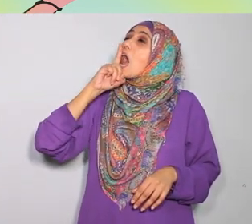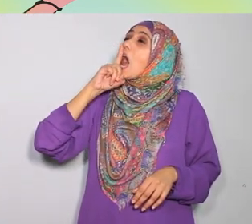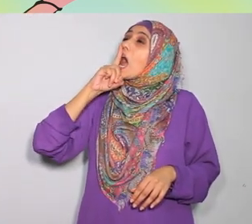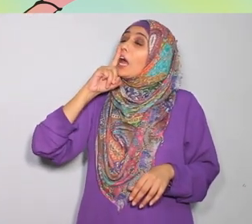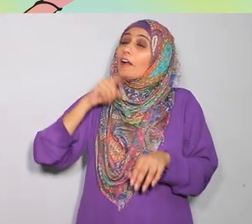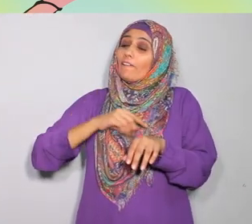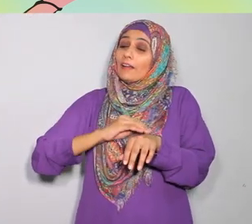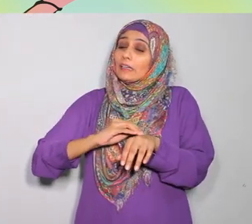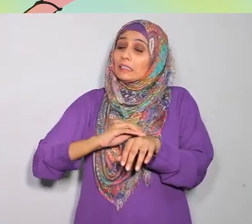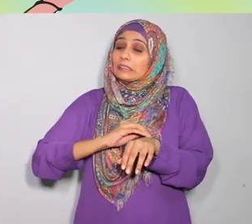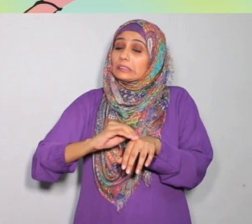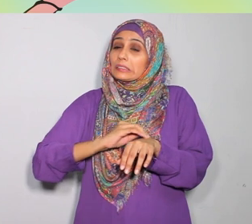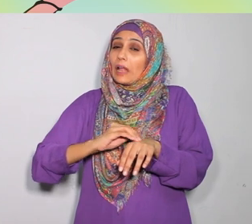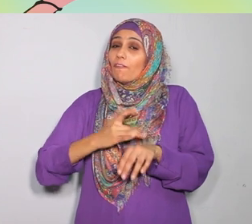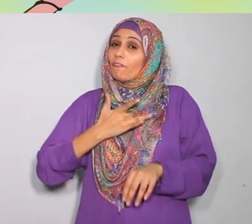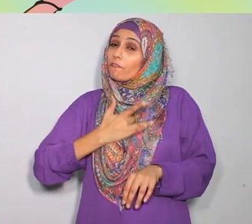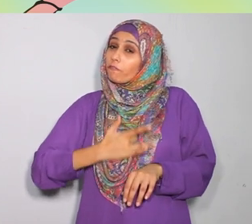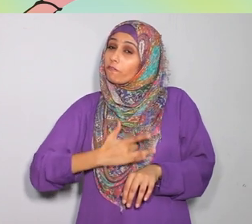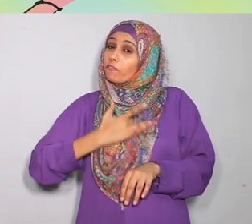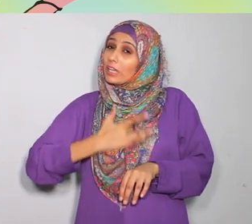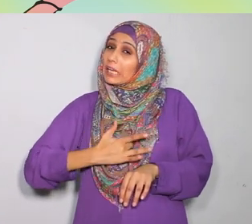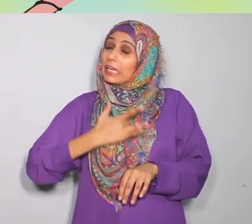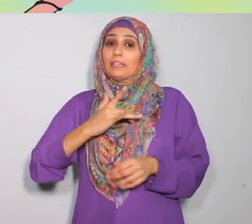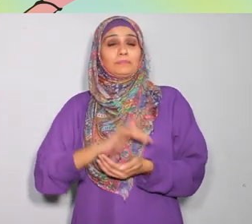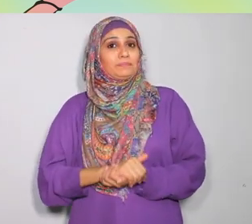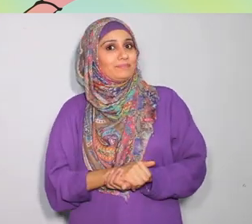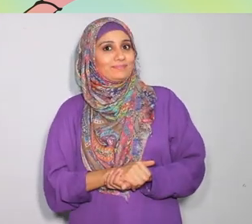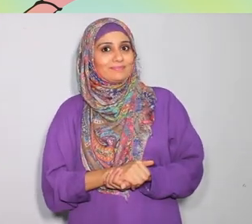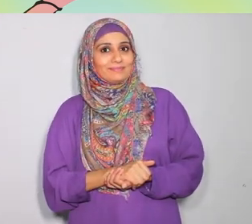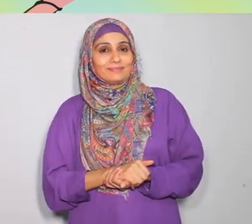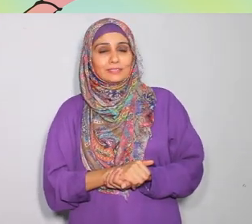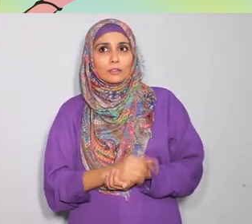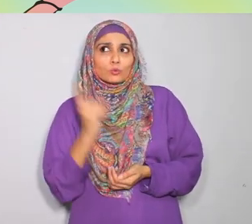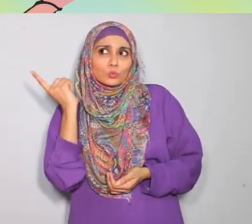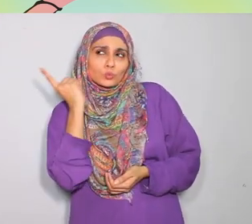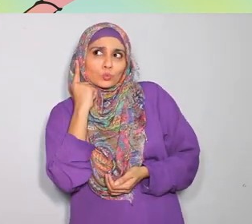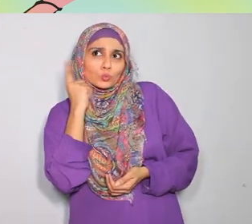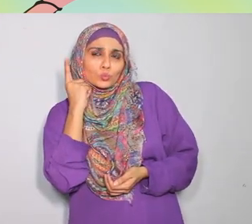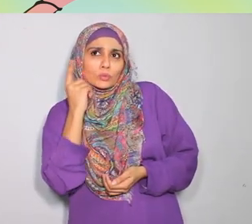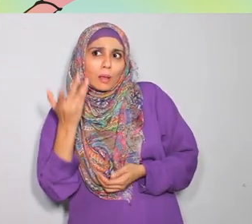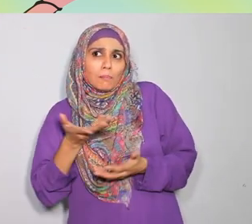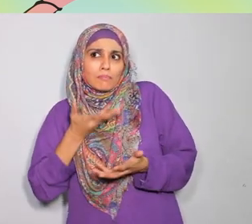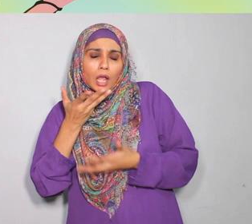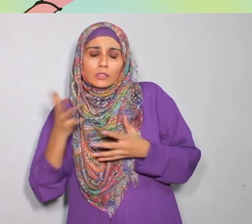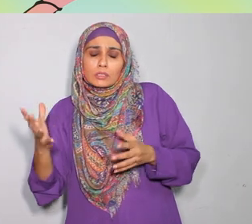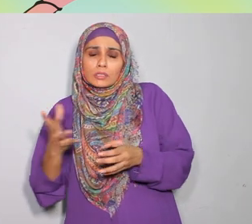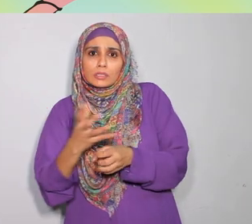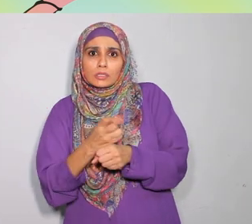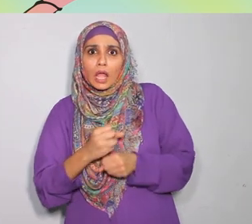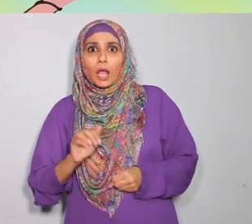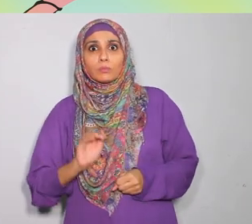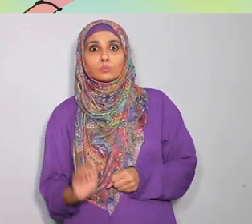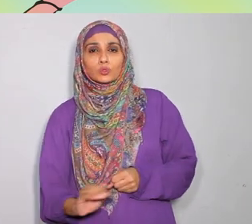जिद पर महसूस करो कि यह सुनते-सुनते सब्जियों को